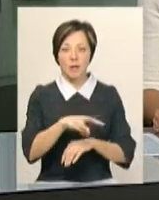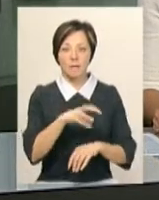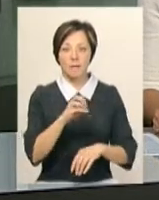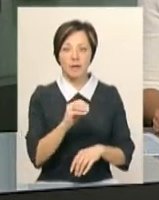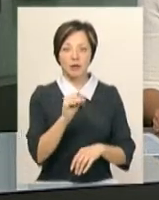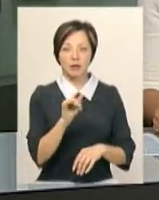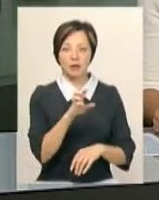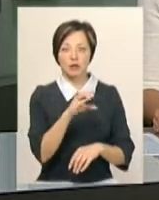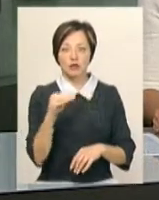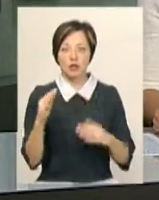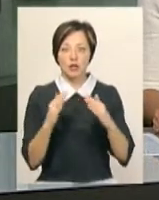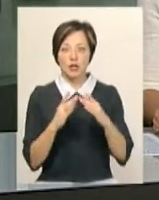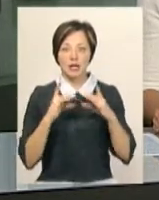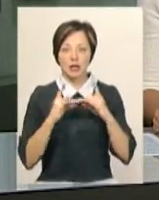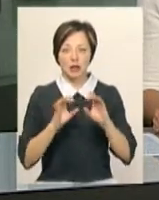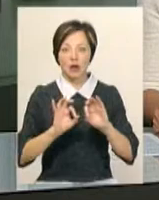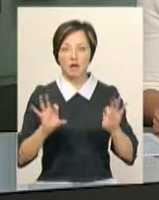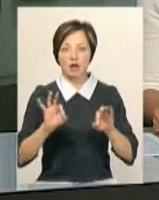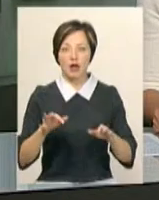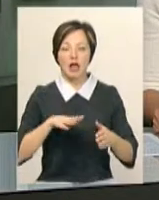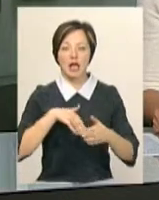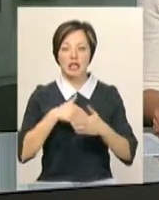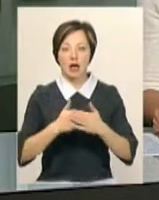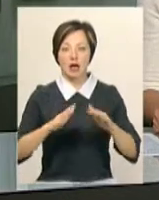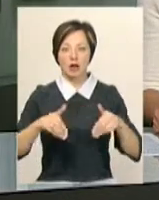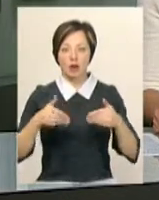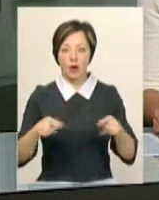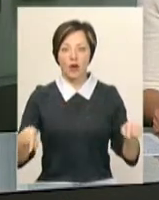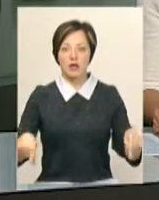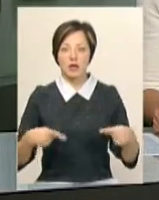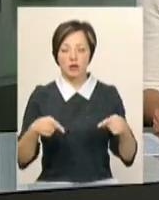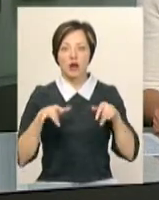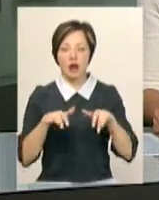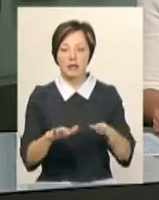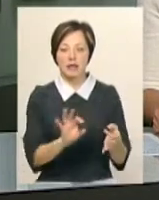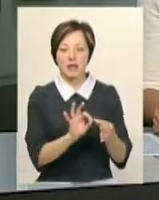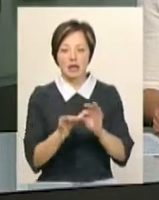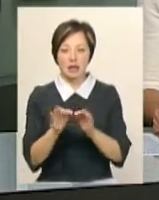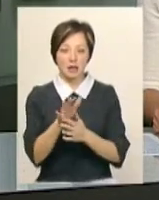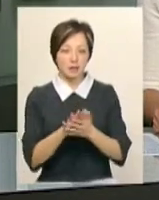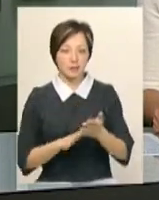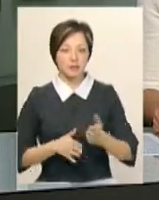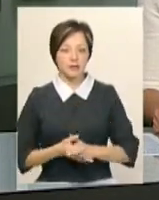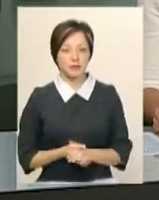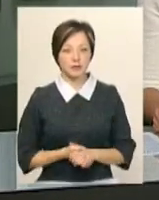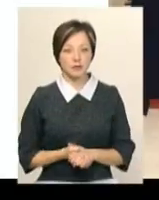Меджибицький будинок-інтернат. Про це розповіла ініціатор та організатор акції Леся Медведюк. Деталі у сюжеті.